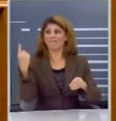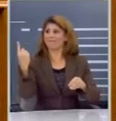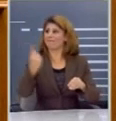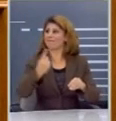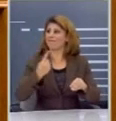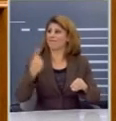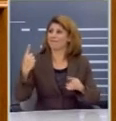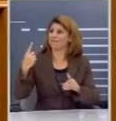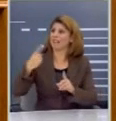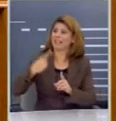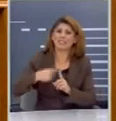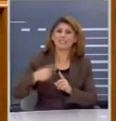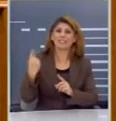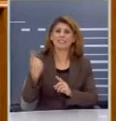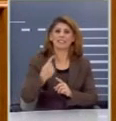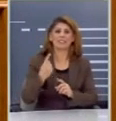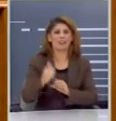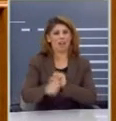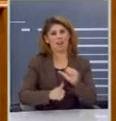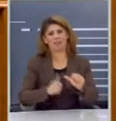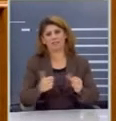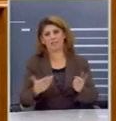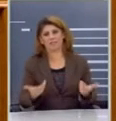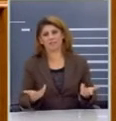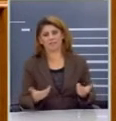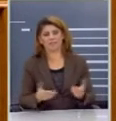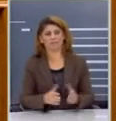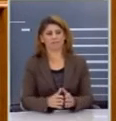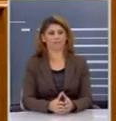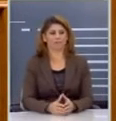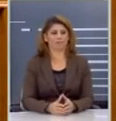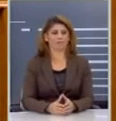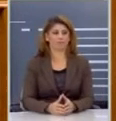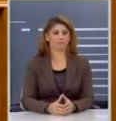στο μεταξύ είχε αλλάξει.